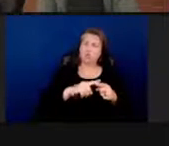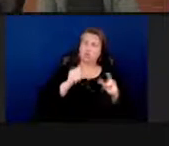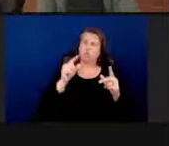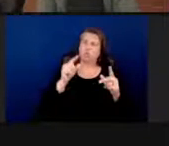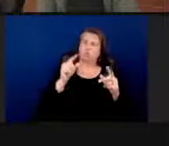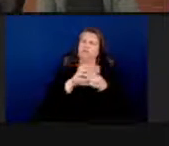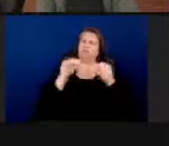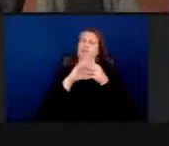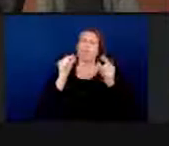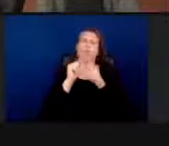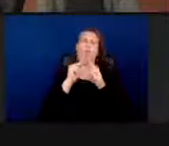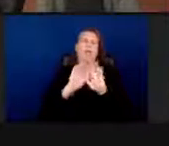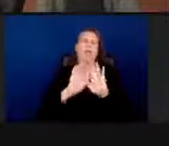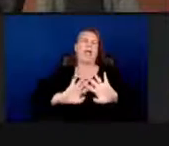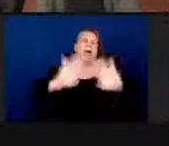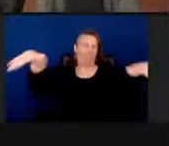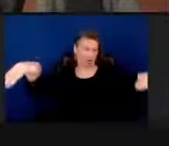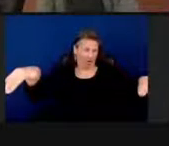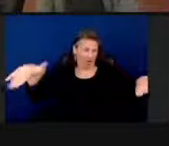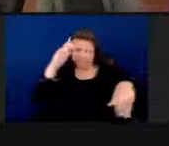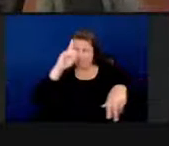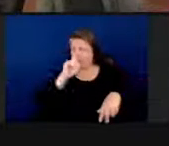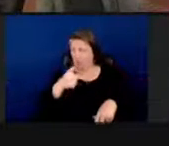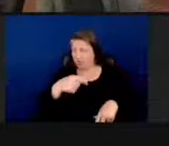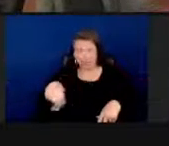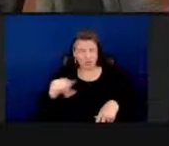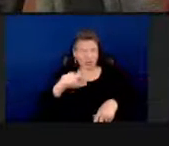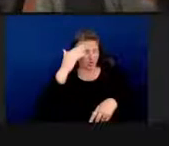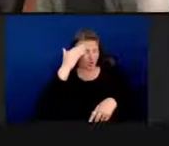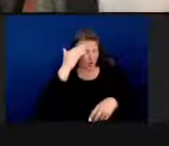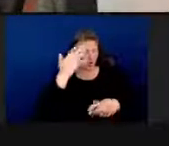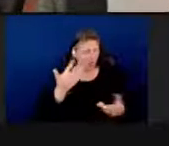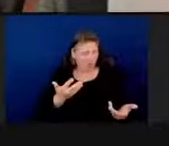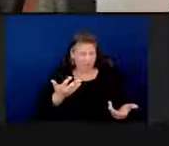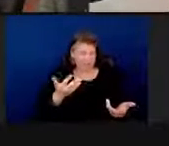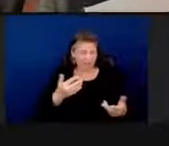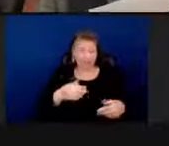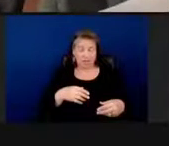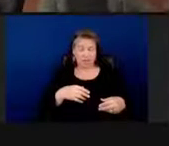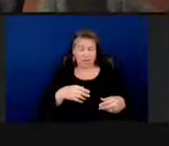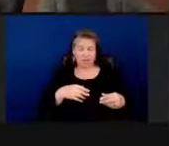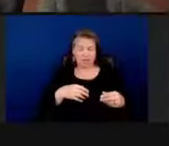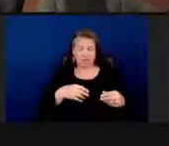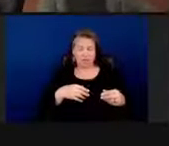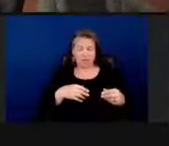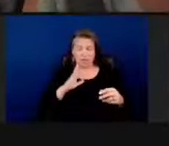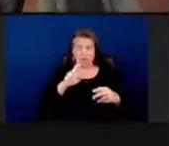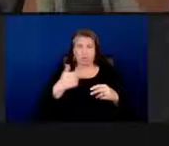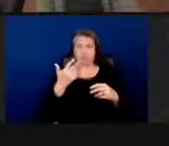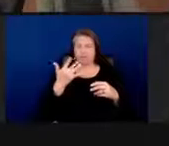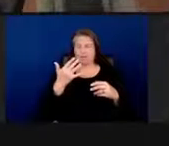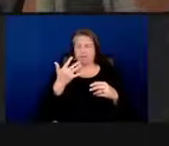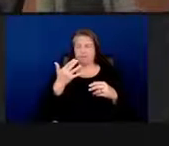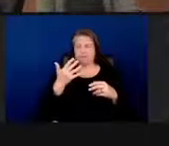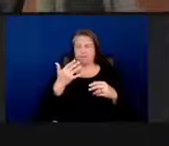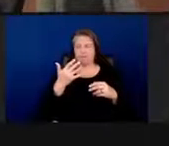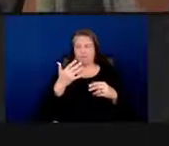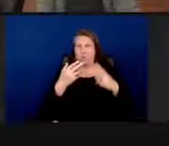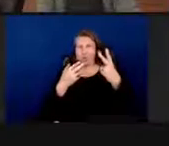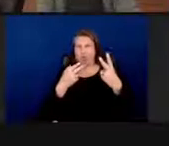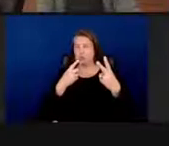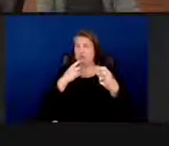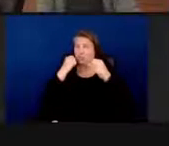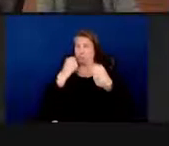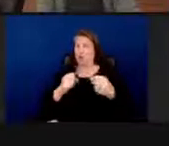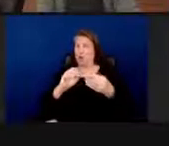نتمكن من نشر هذه الكلمة، وأعتقد بأنك تعرفين هذا الموضوع. إذا نحن ربما رقم 2 هو رقم قليل، ولكن